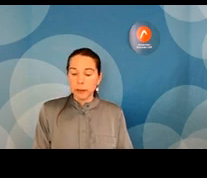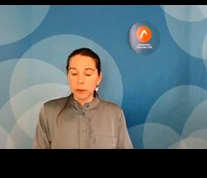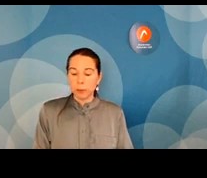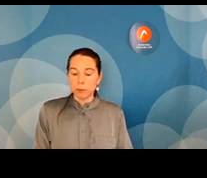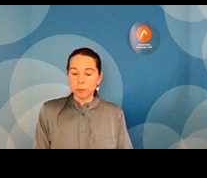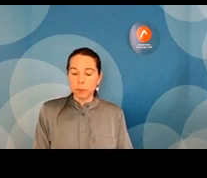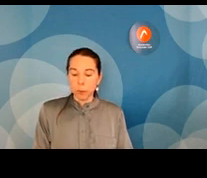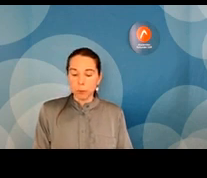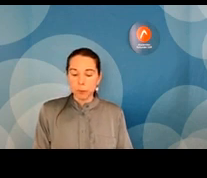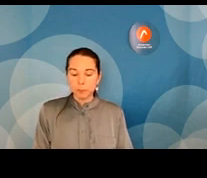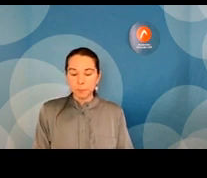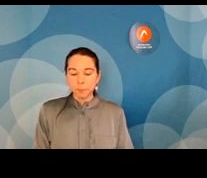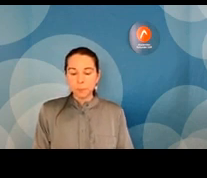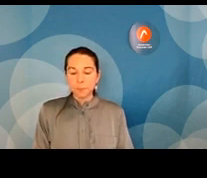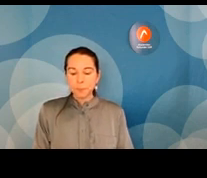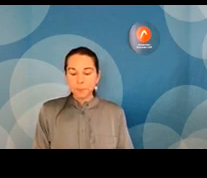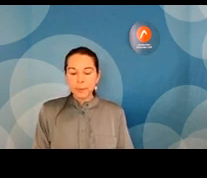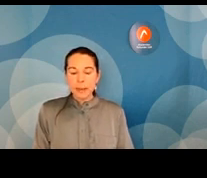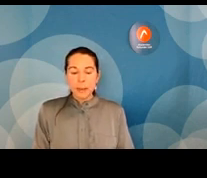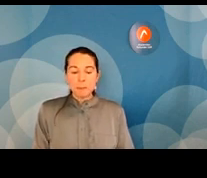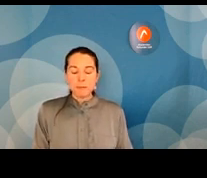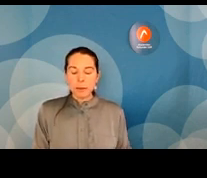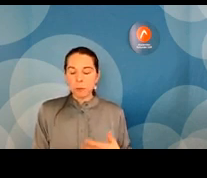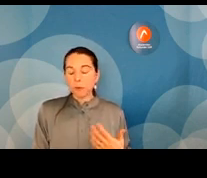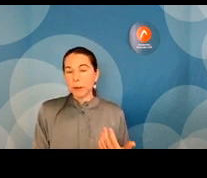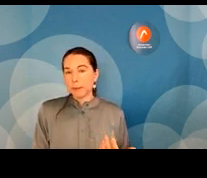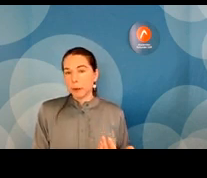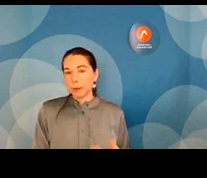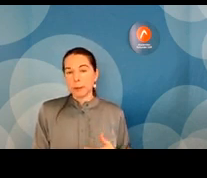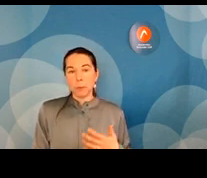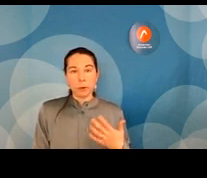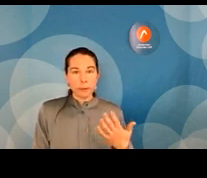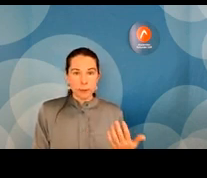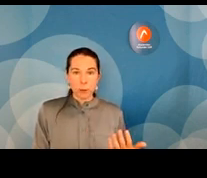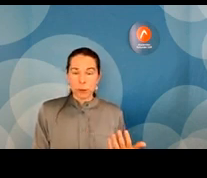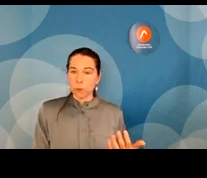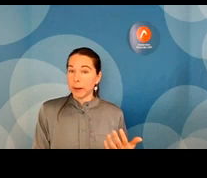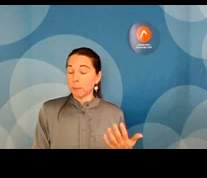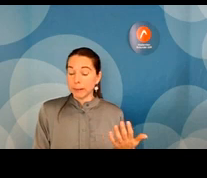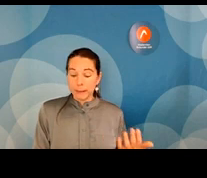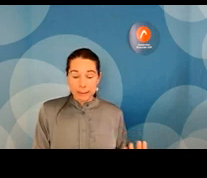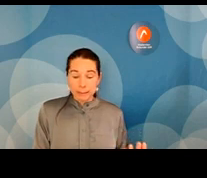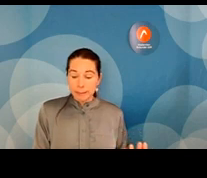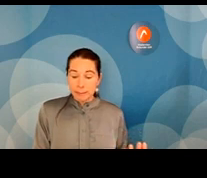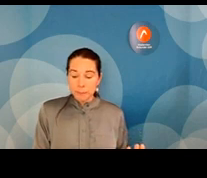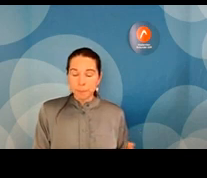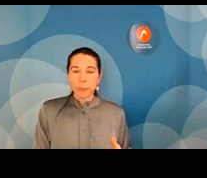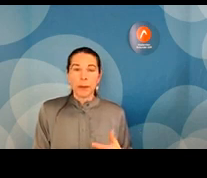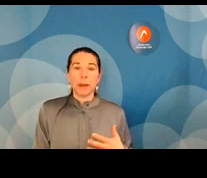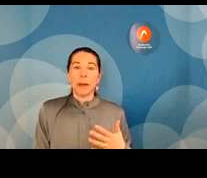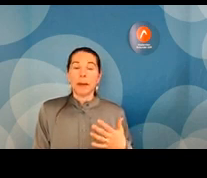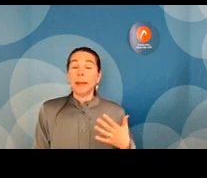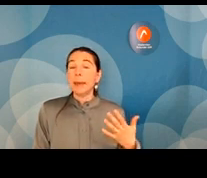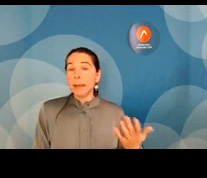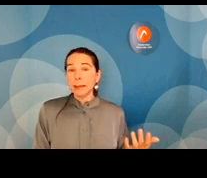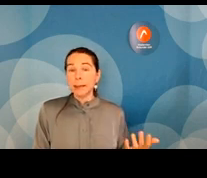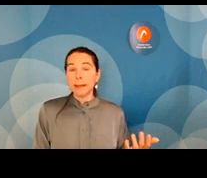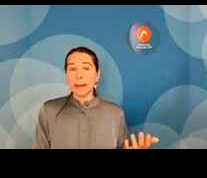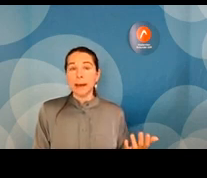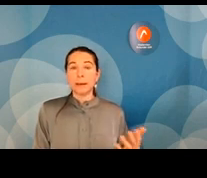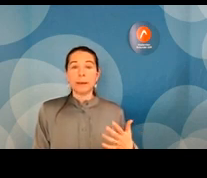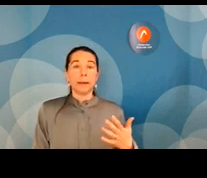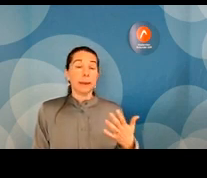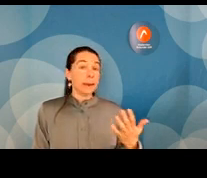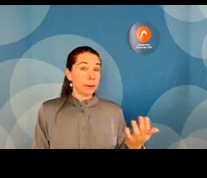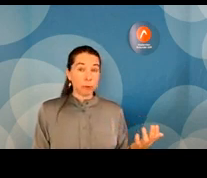mer flytande utifrån behov. Men vi kan fortfarande se också att det är många seniorer som arbetar deltid. En hel